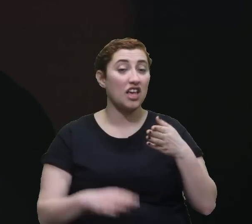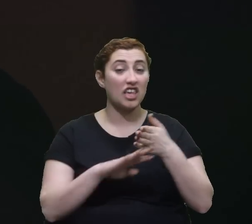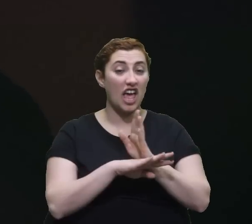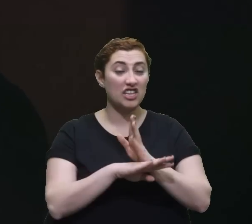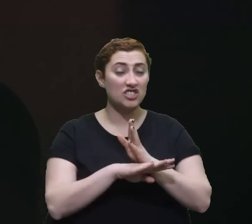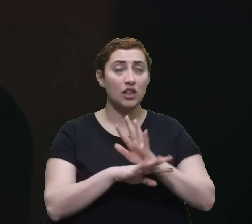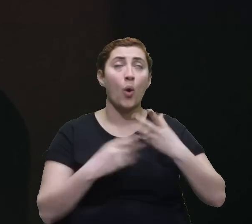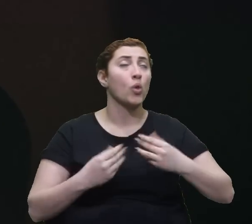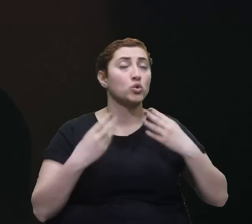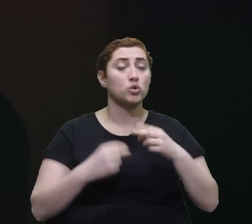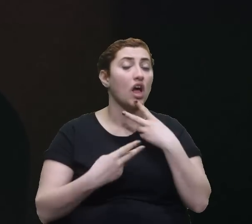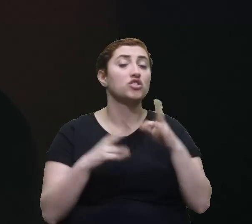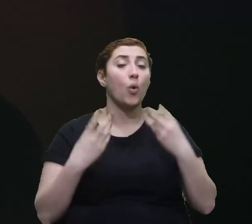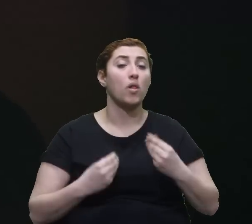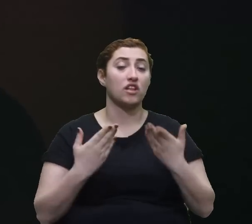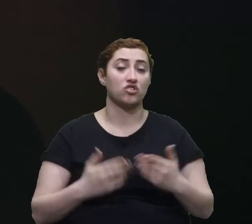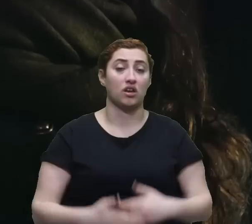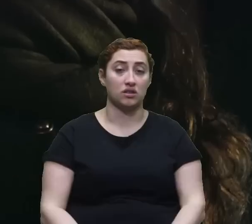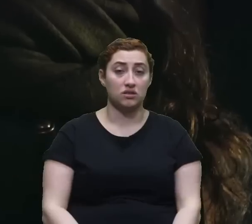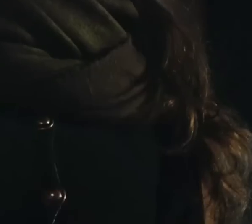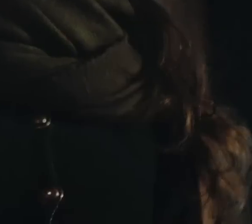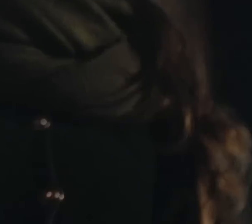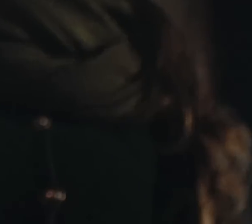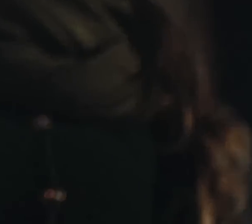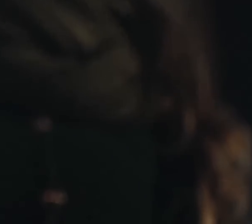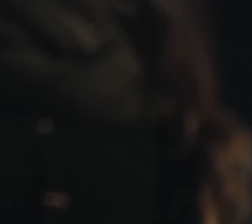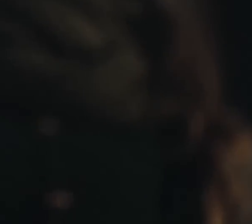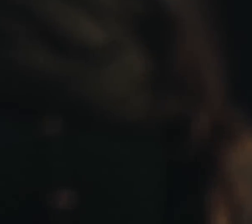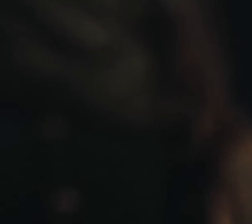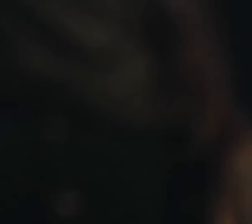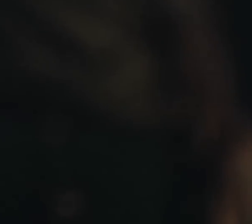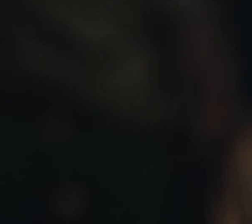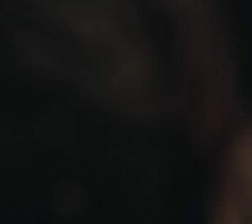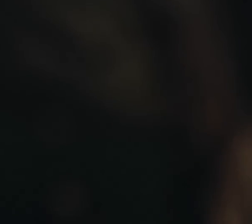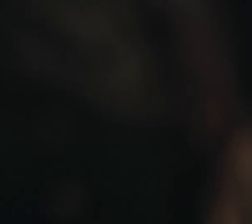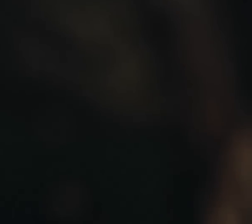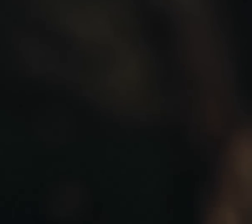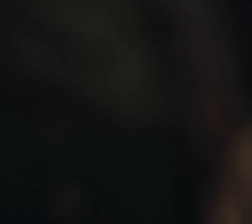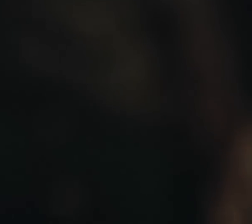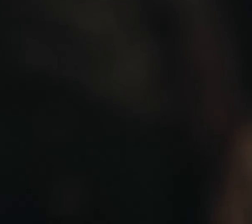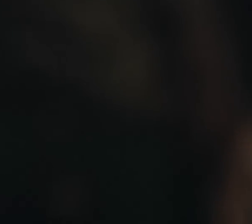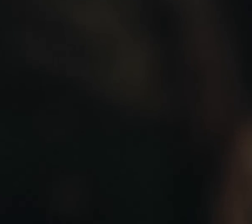hakikatler er ya da geç ortaya çıkacaktır. Leyla tedirgin oldu, bakışlarını önünde gezdirerek düşünüyor.